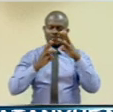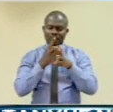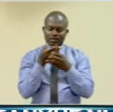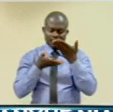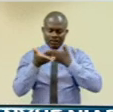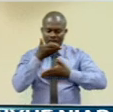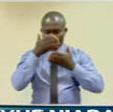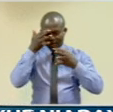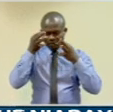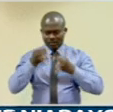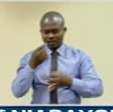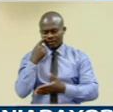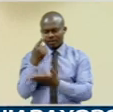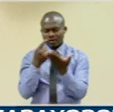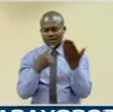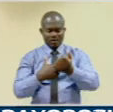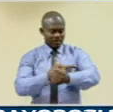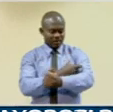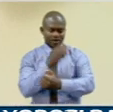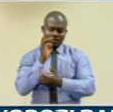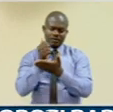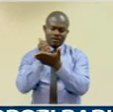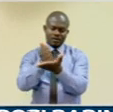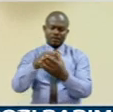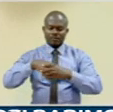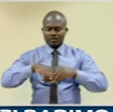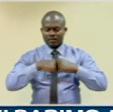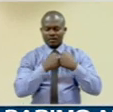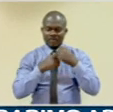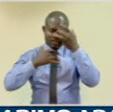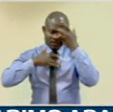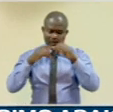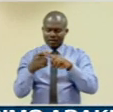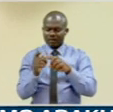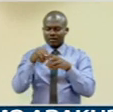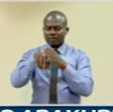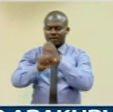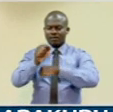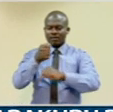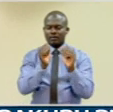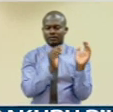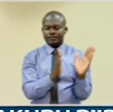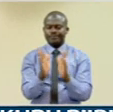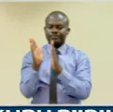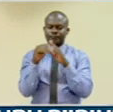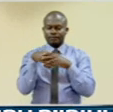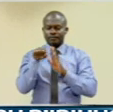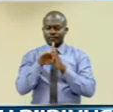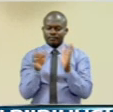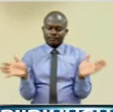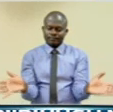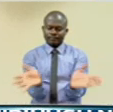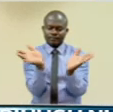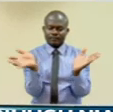ku ngamba zo kubona inkingo zizafasha guhangana n'indwara z'ibyorezo n'igikorwa rero cyateguwe muri gahunda yo